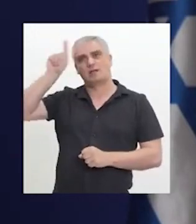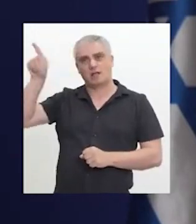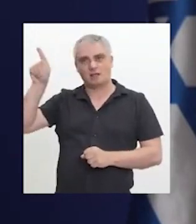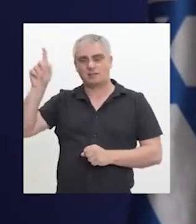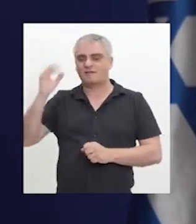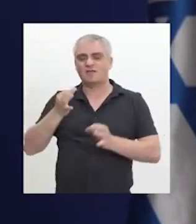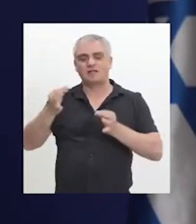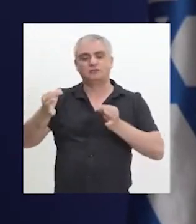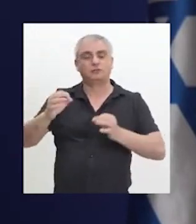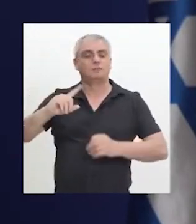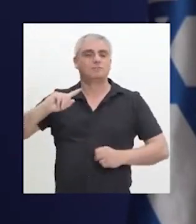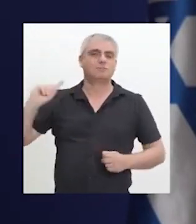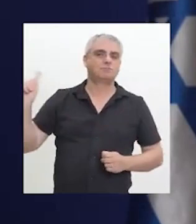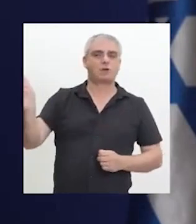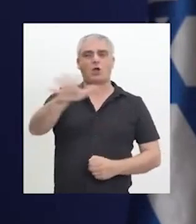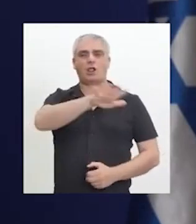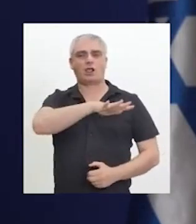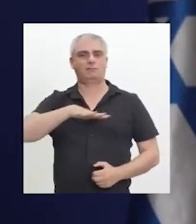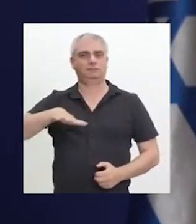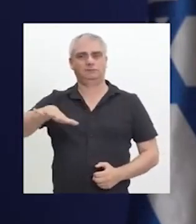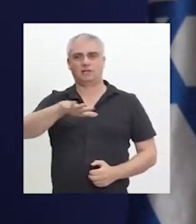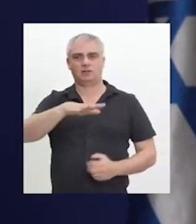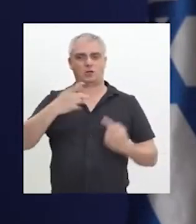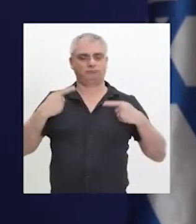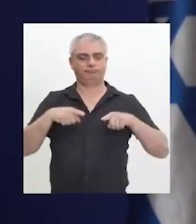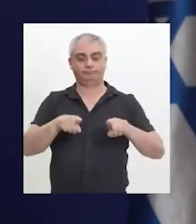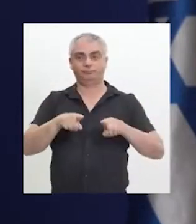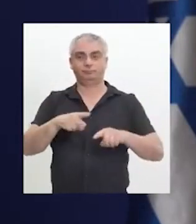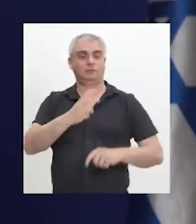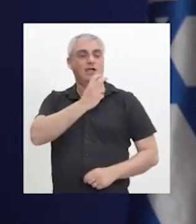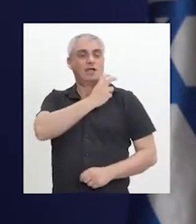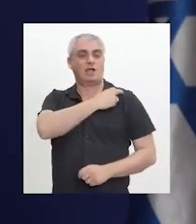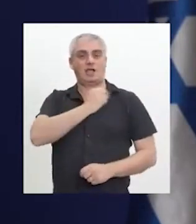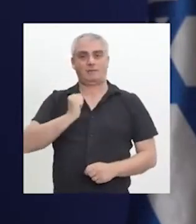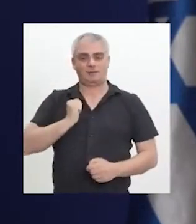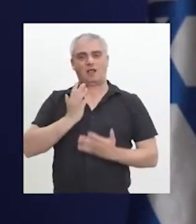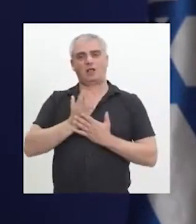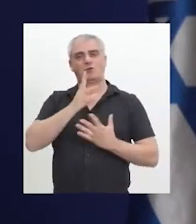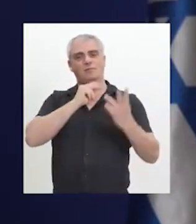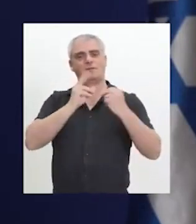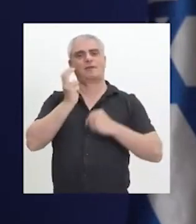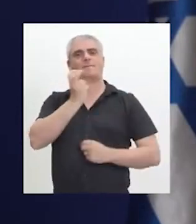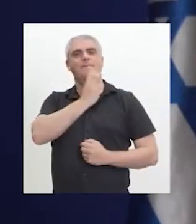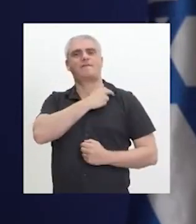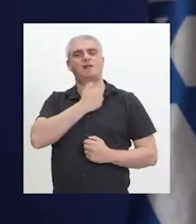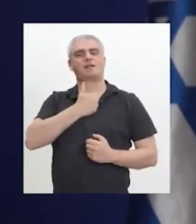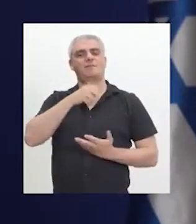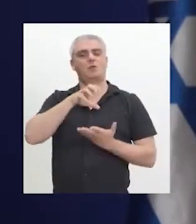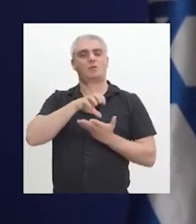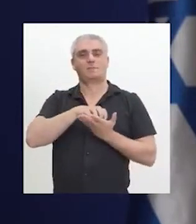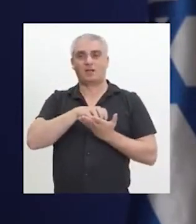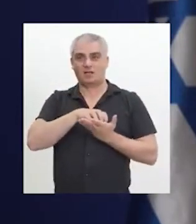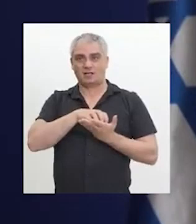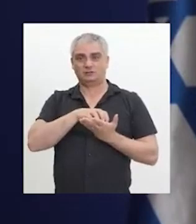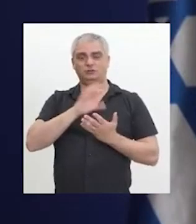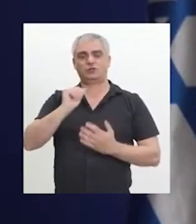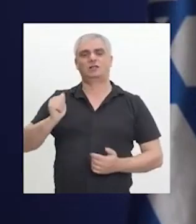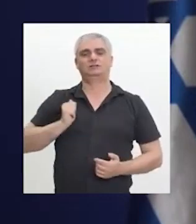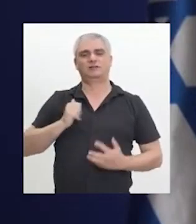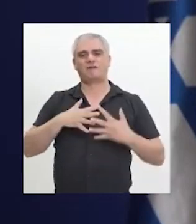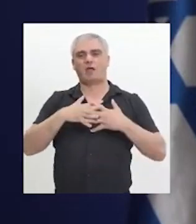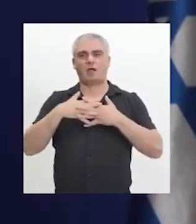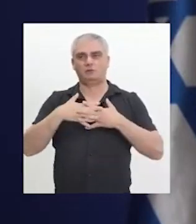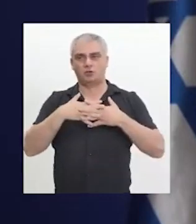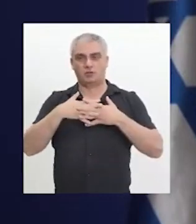ושלוחות שלה בכל רחבי המזרח התיכון הרמטכל סוכך היום יחד עם מפקד פיקוד המרכז של צבר